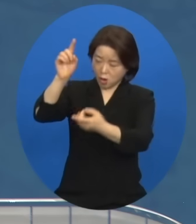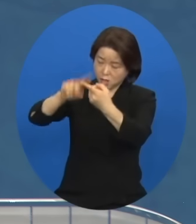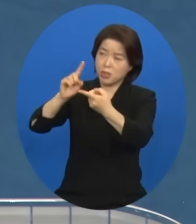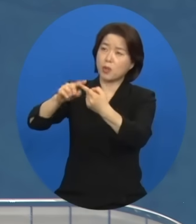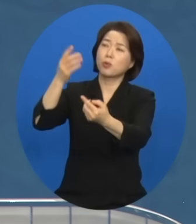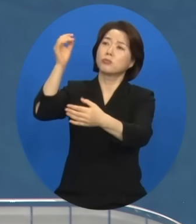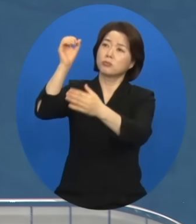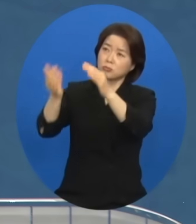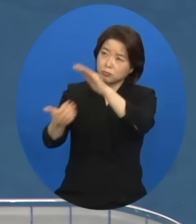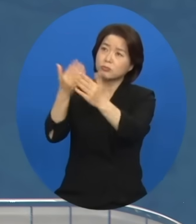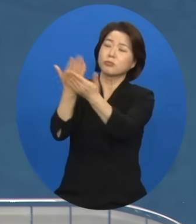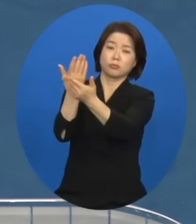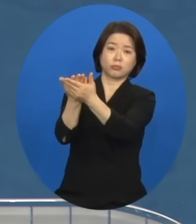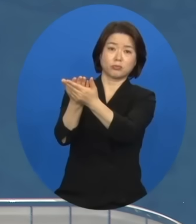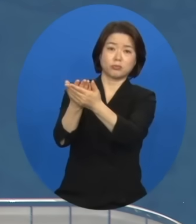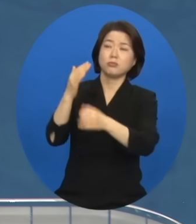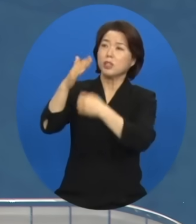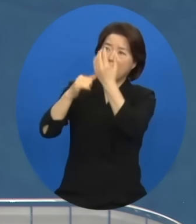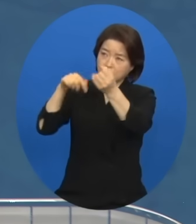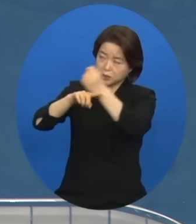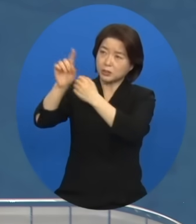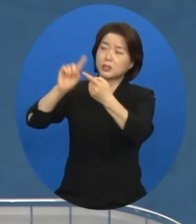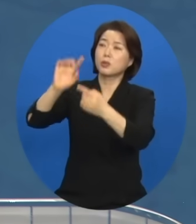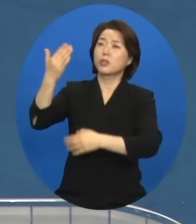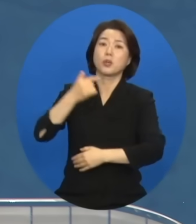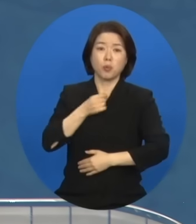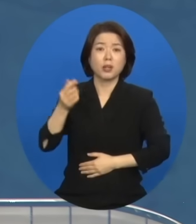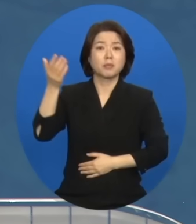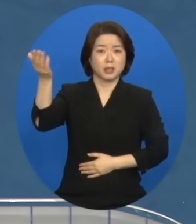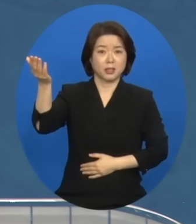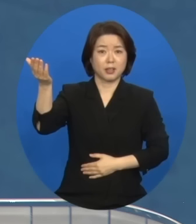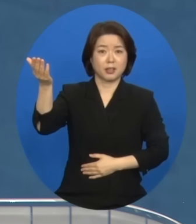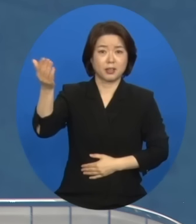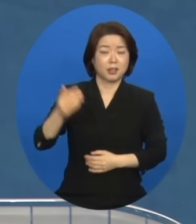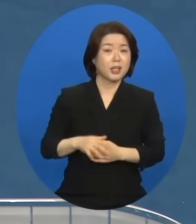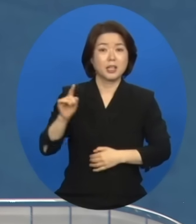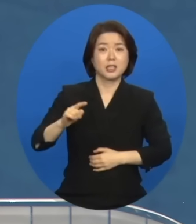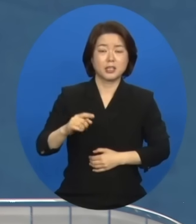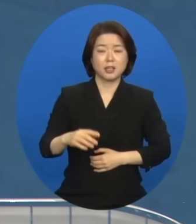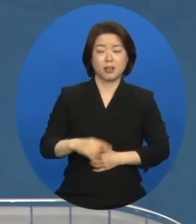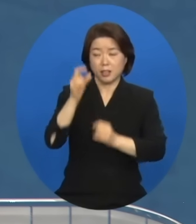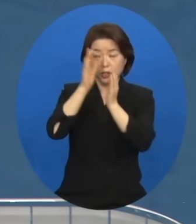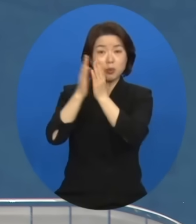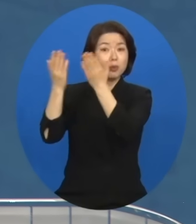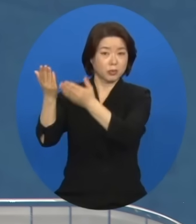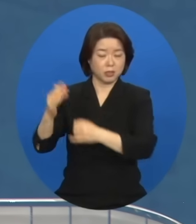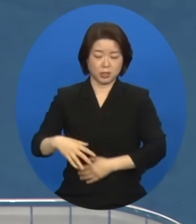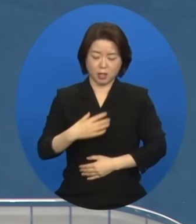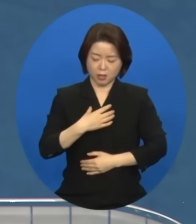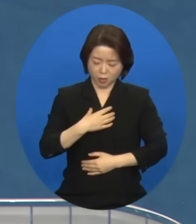해주세요. 하나님 뜻대로 되기 원합니다. 이게 경건의 능력이에요.